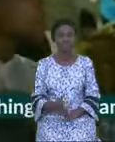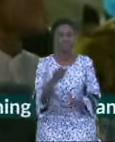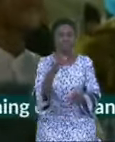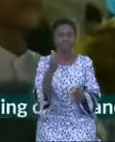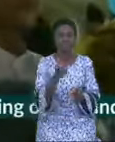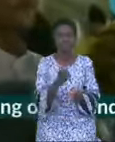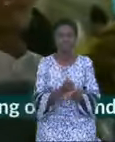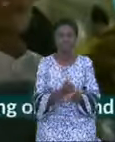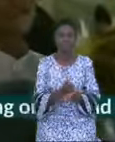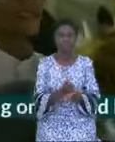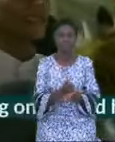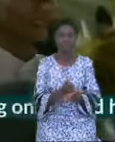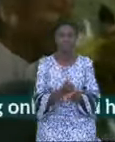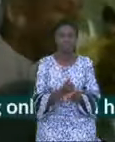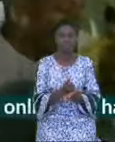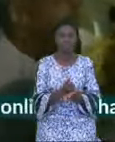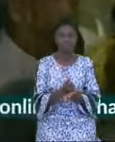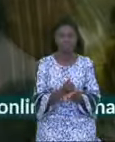Ahmed